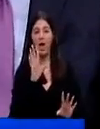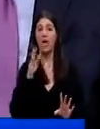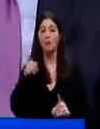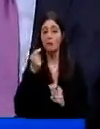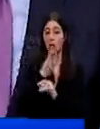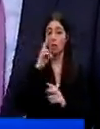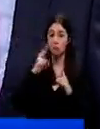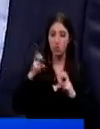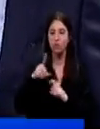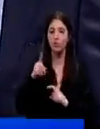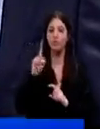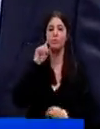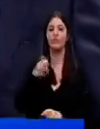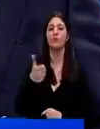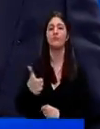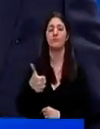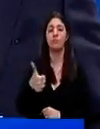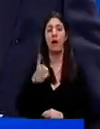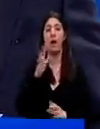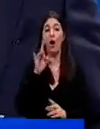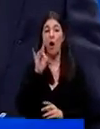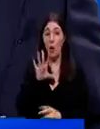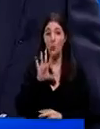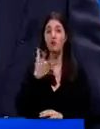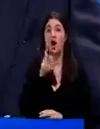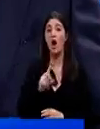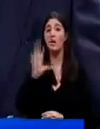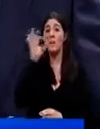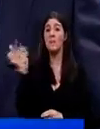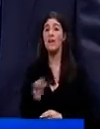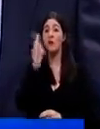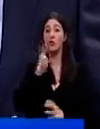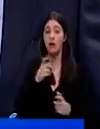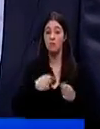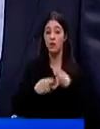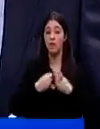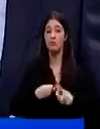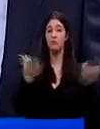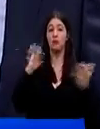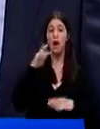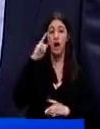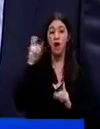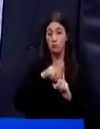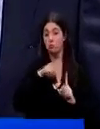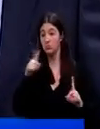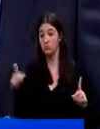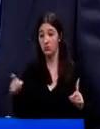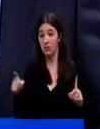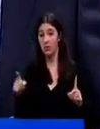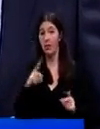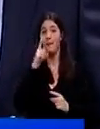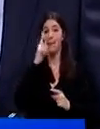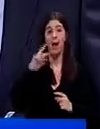rakamı buluyoruz. Bir daha tekrar bakın, eder misiniz? 15 ila 17 milyar dolar sürdü piyasaya Aralık ayı başından bu yana.